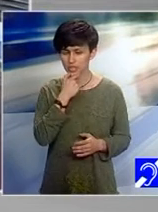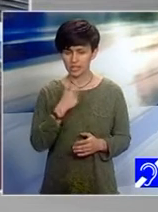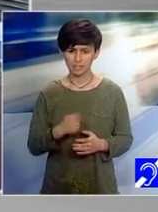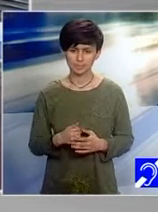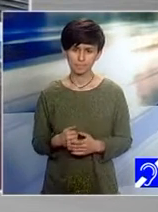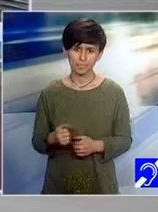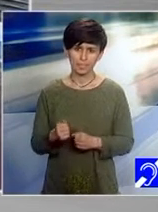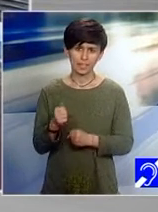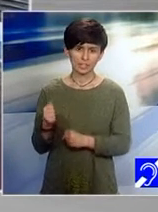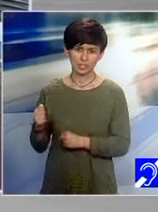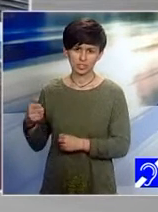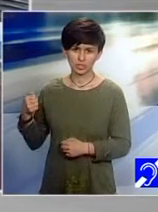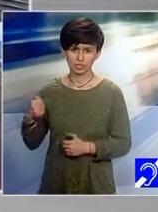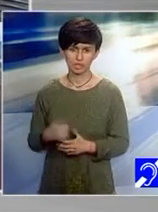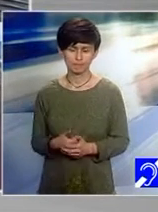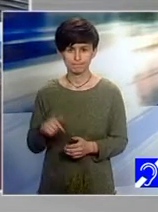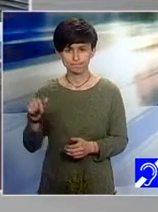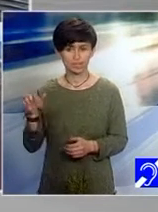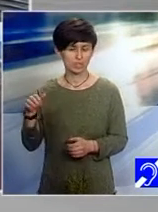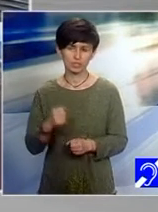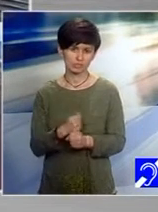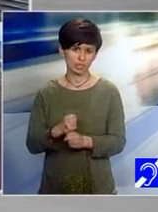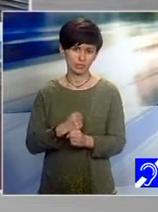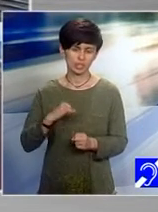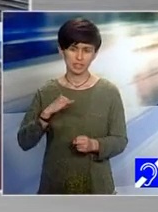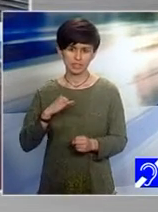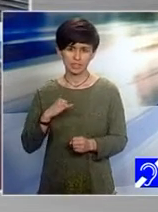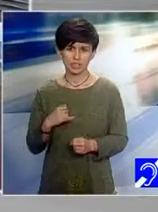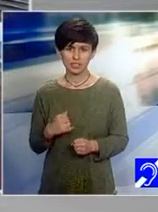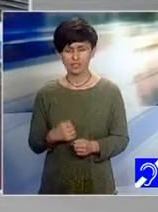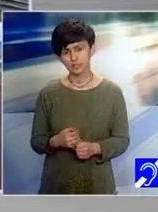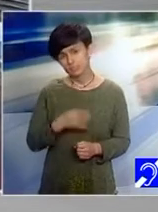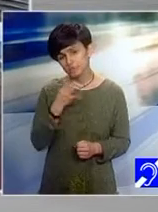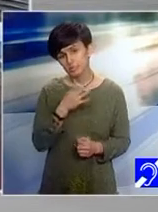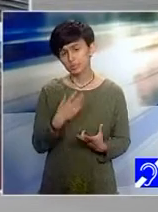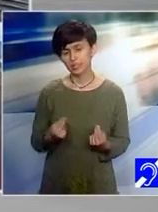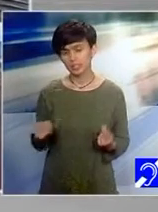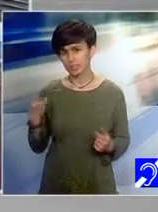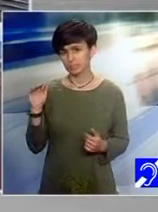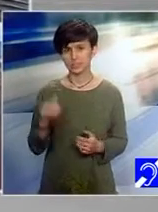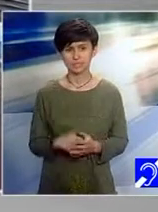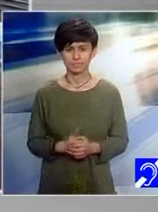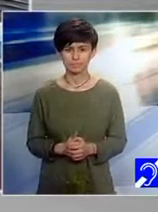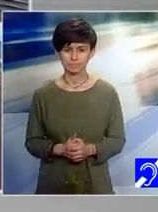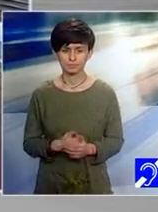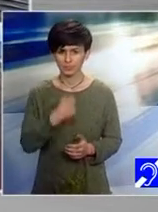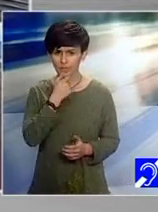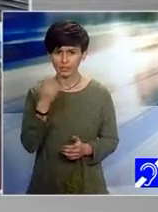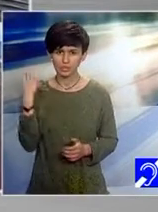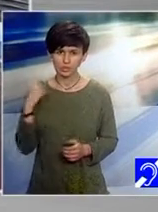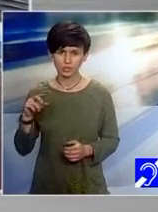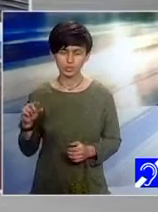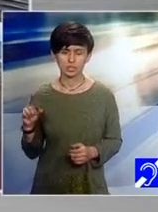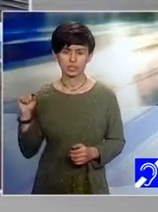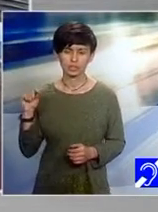care ai avut o experiență interesantă despre care aș vrea să-mi povestești puțin. Foarte pe scurt, anul trecut, 24 aprilie, ca